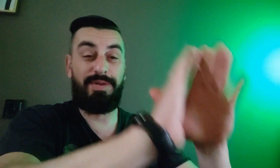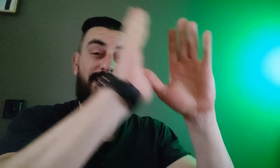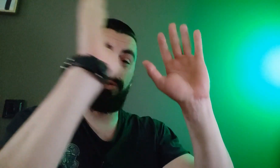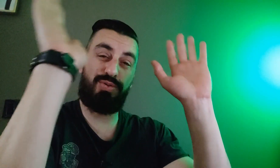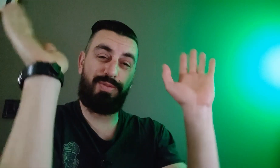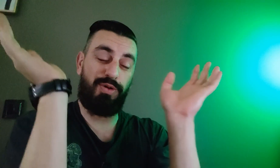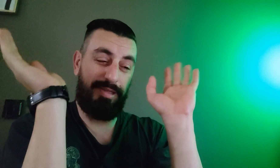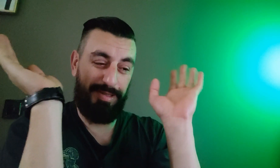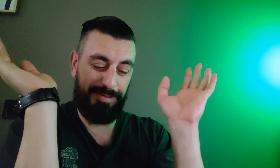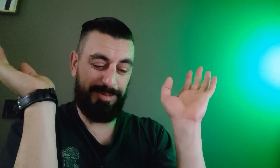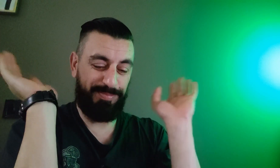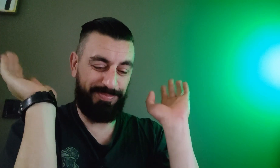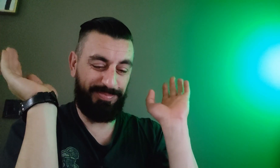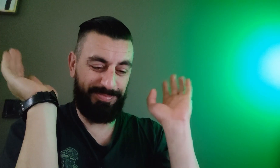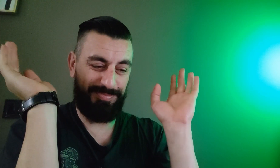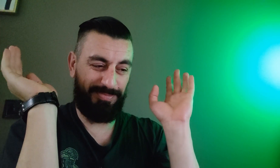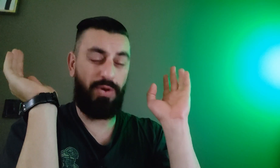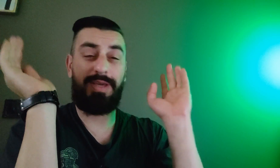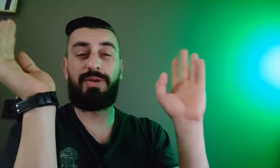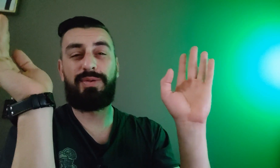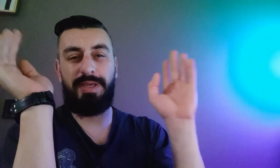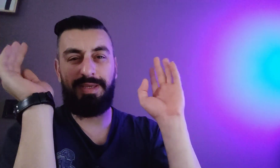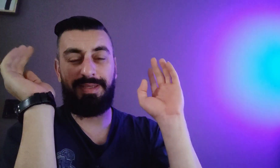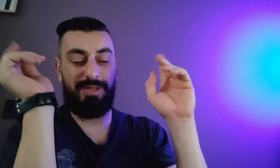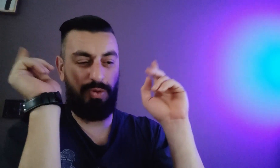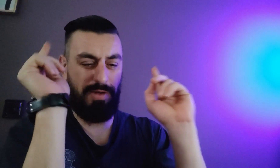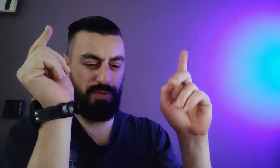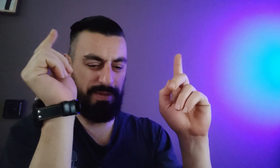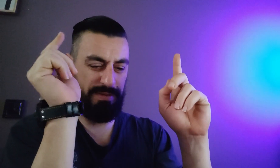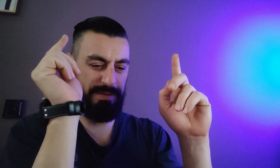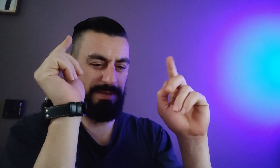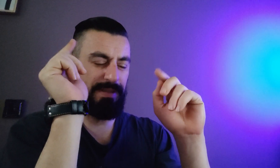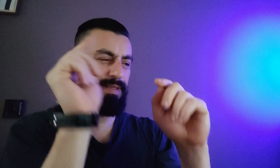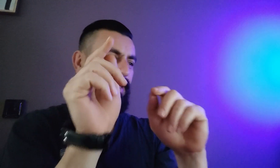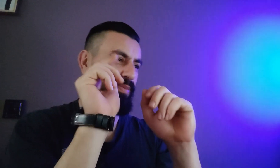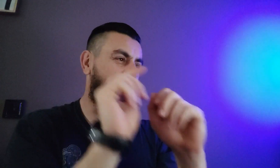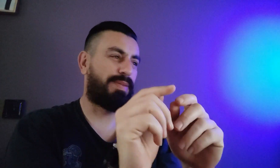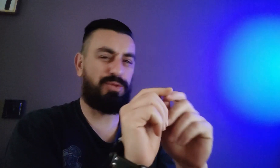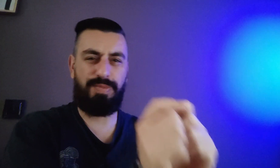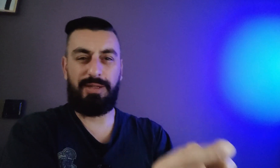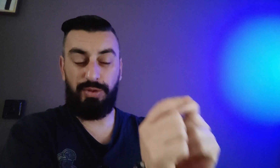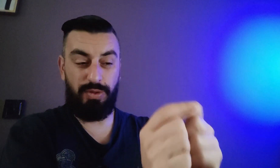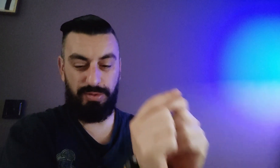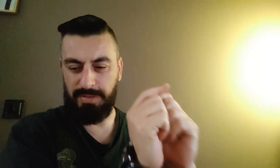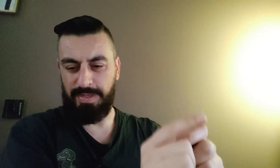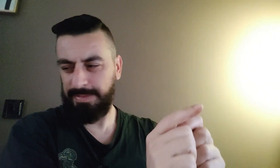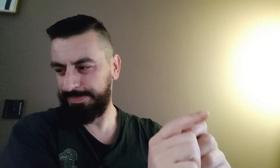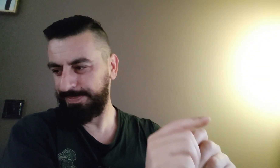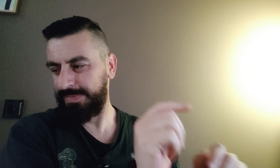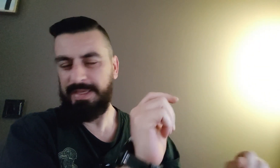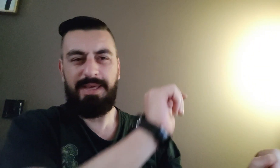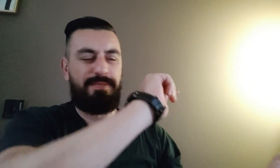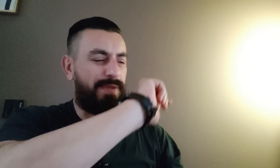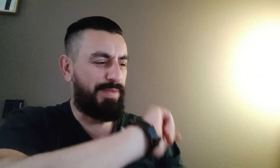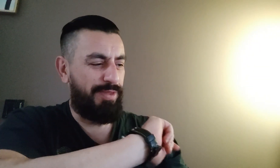Να μην ανησυχούν οι πολίτες Όλα γίνονται για το καλό μας Επειδή θα πιάσω πάλι το νερό σήμερα